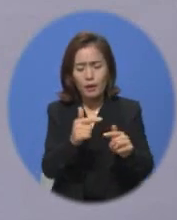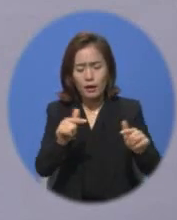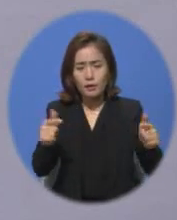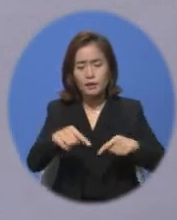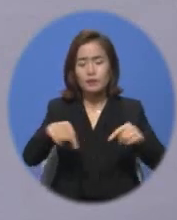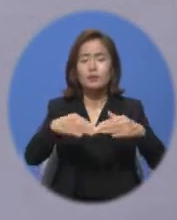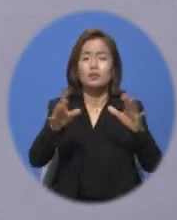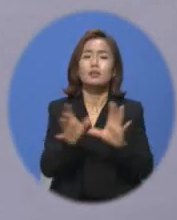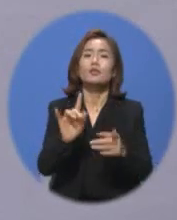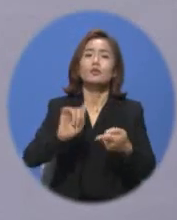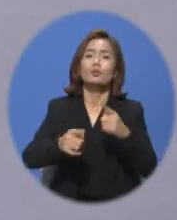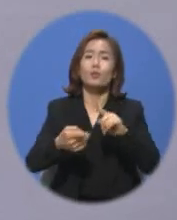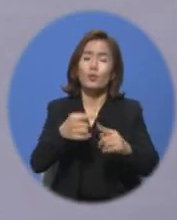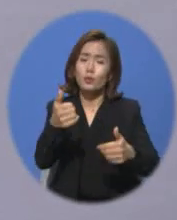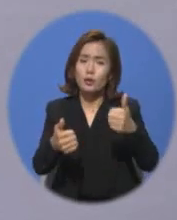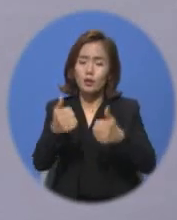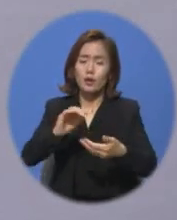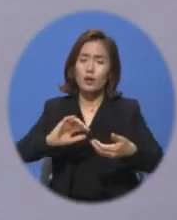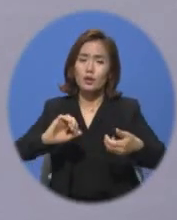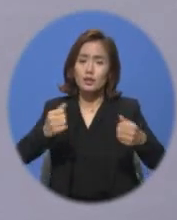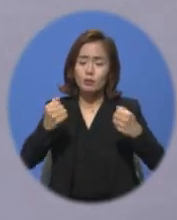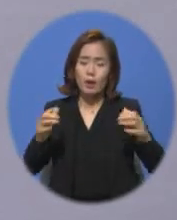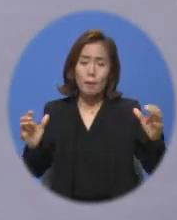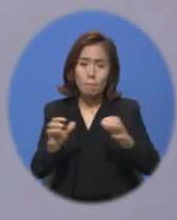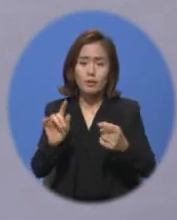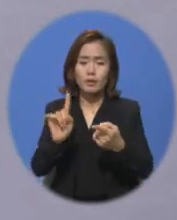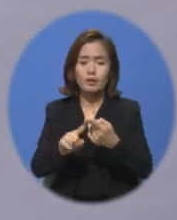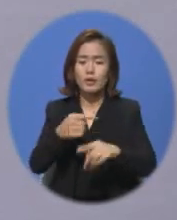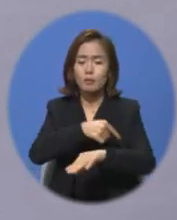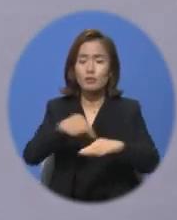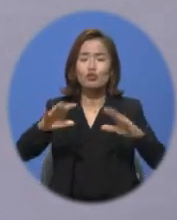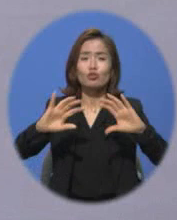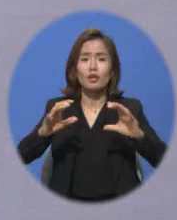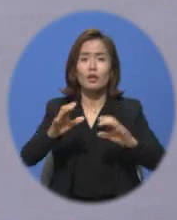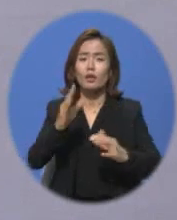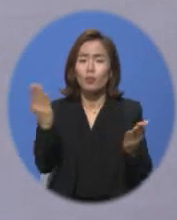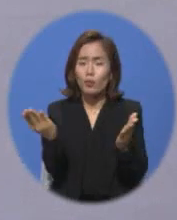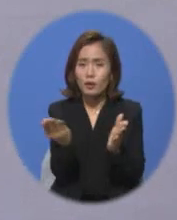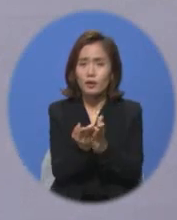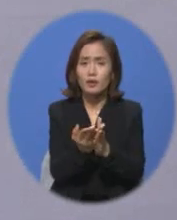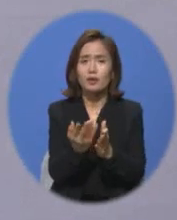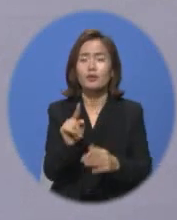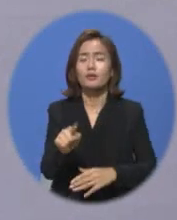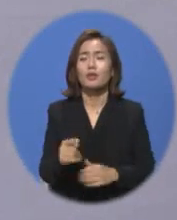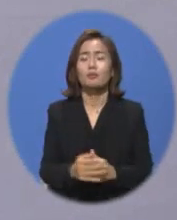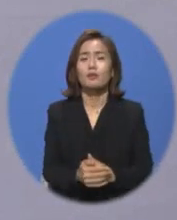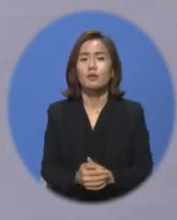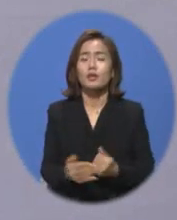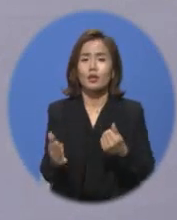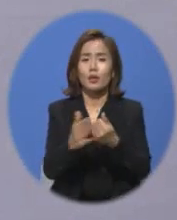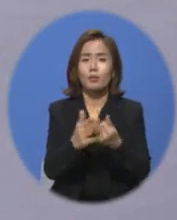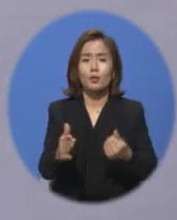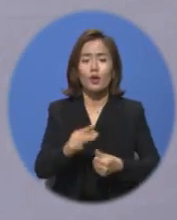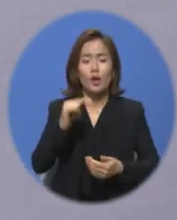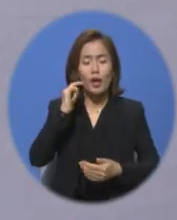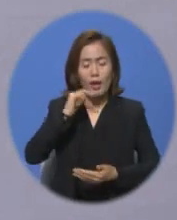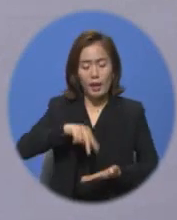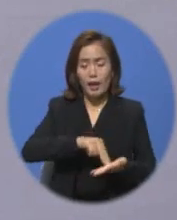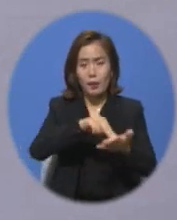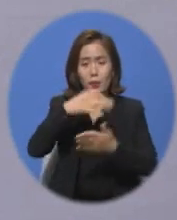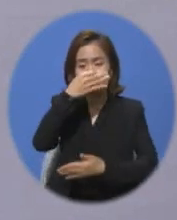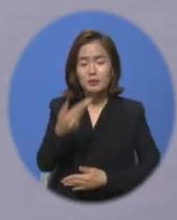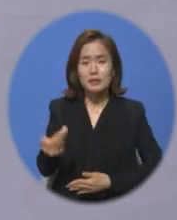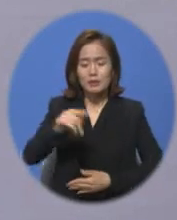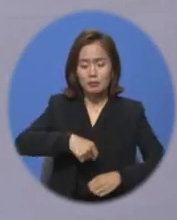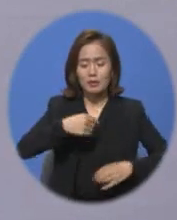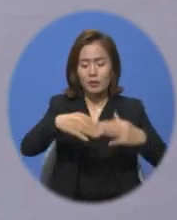사회라면 다양한정당들이 서로경쟁하고협력하는것은당연한일이라고생각한다는점입니다 .그렇기에 외로움과어려움